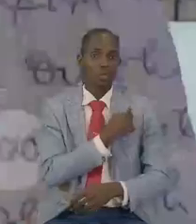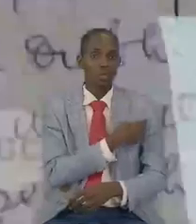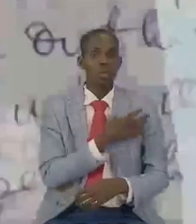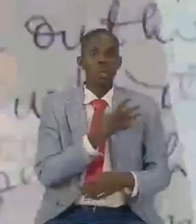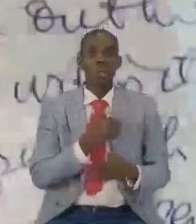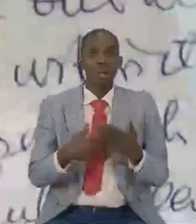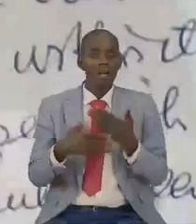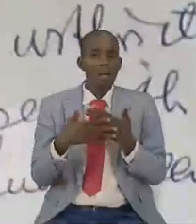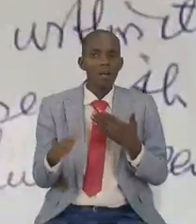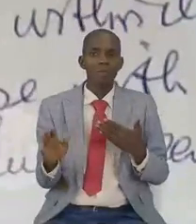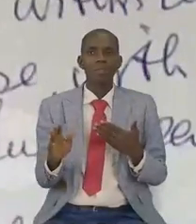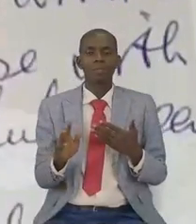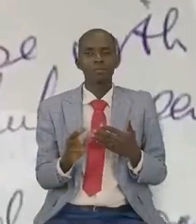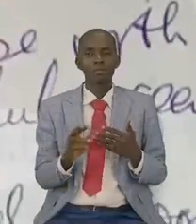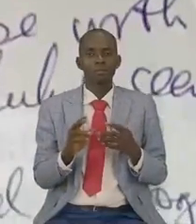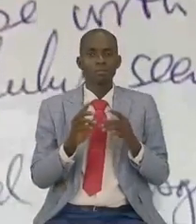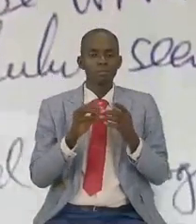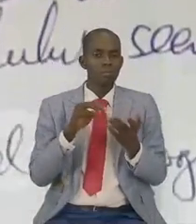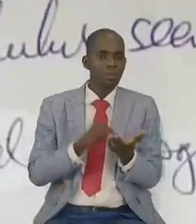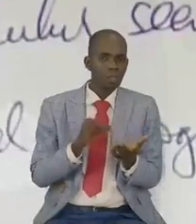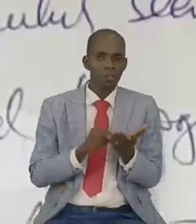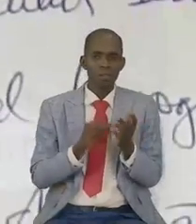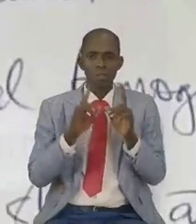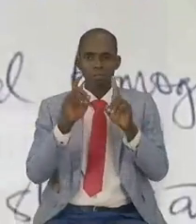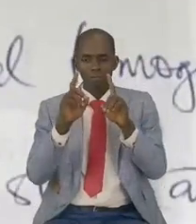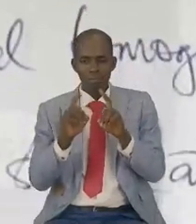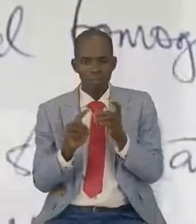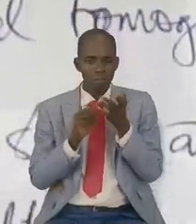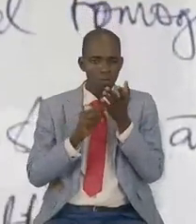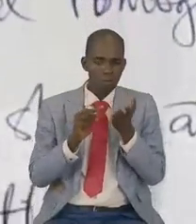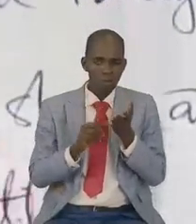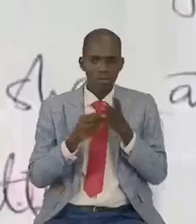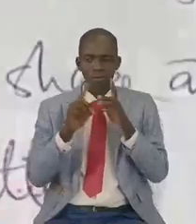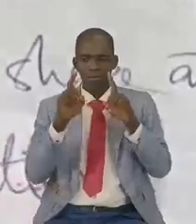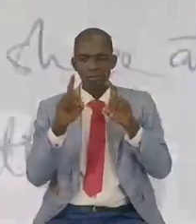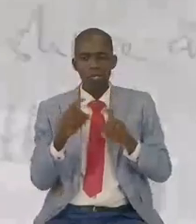Après tout le contrôle, les tests, ils ont dit